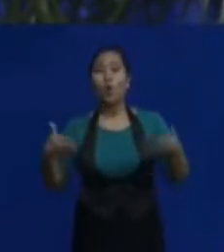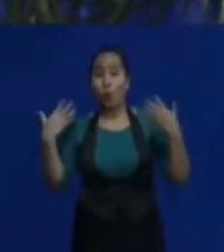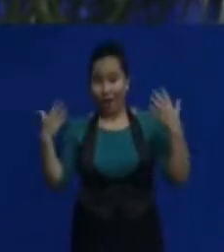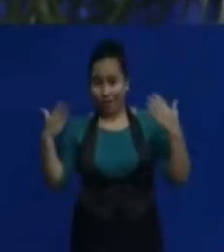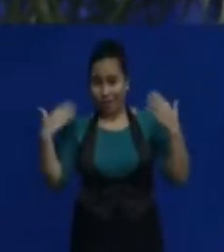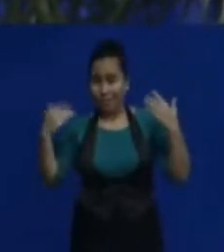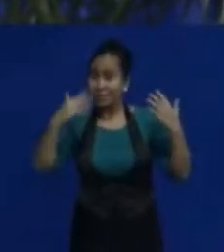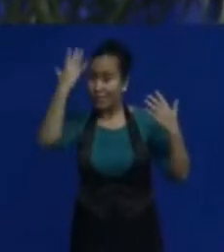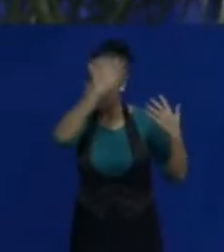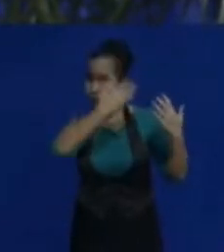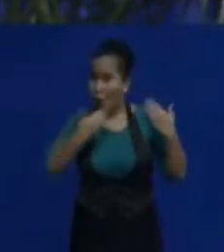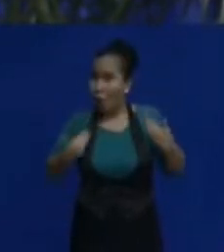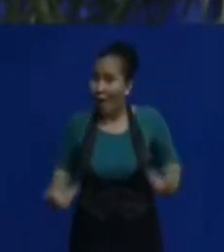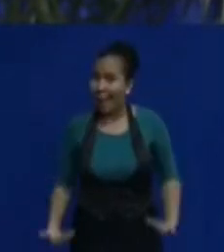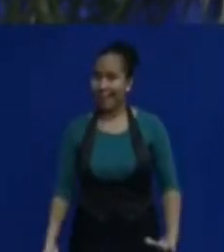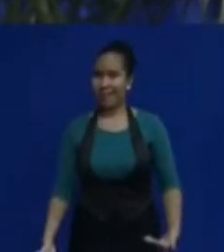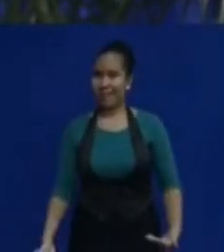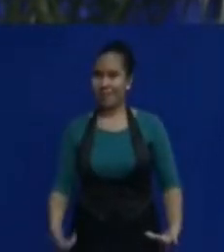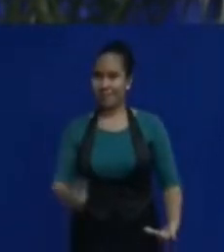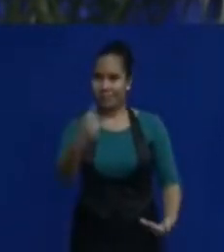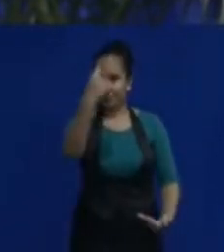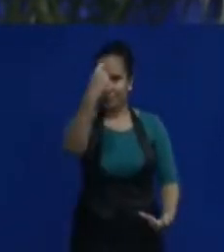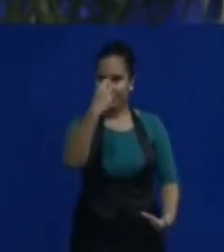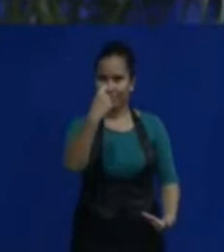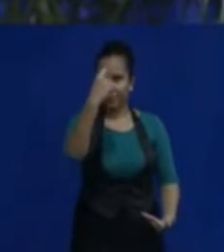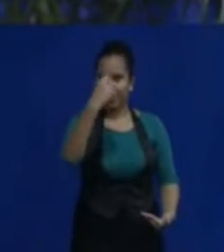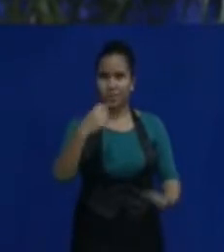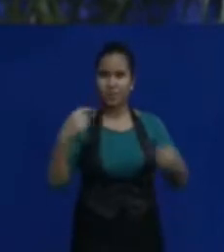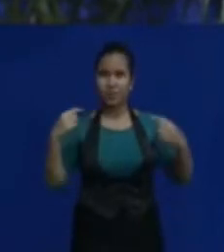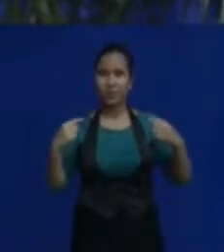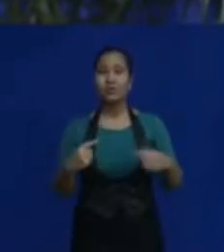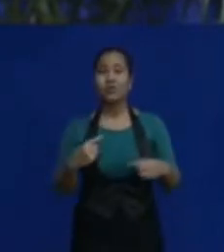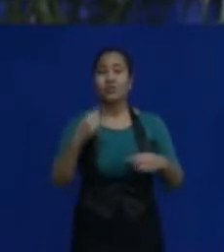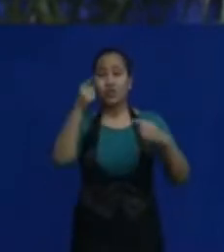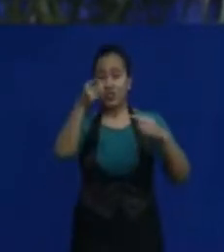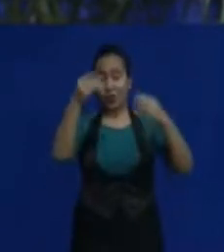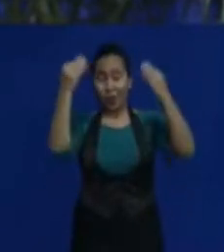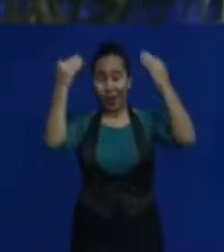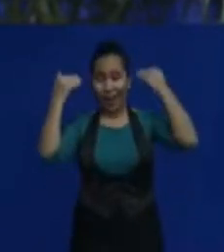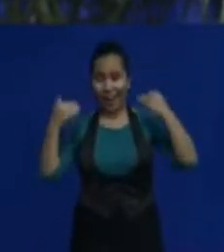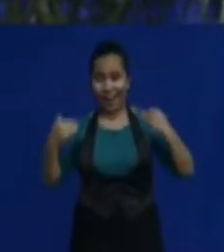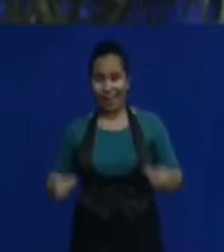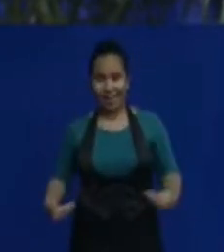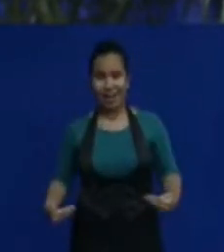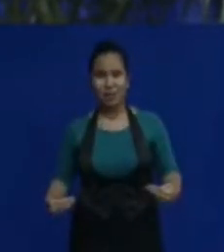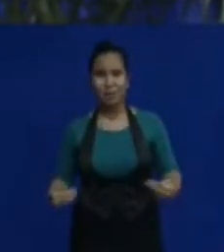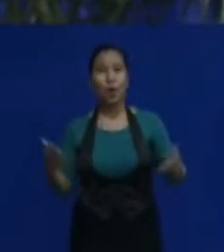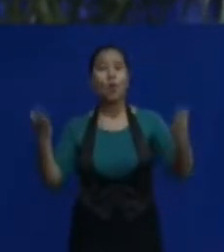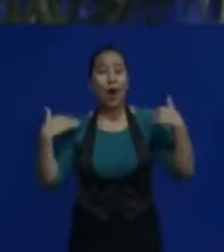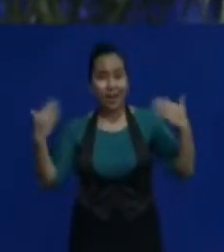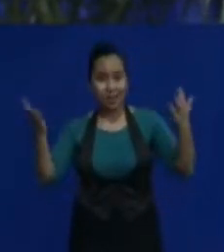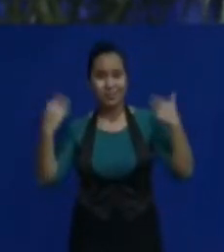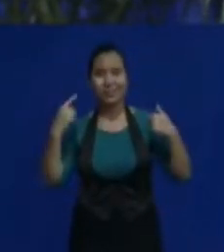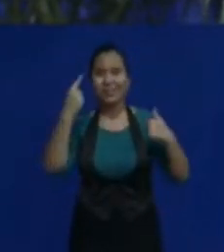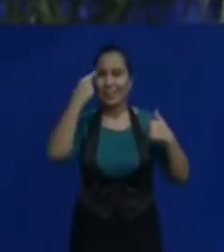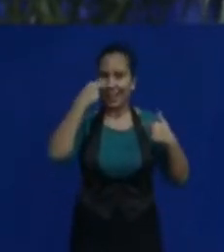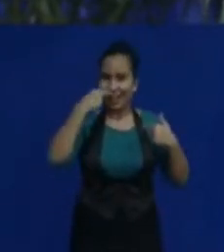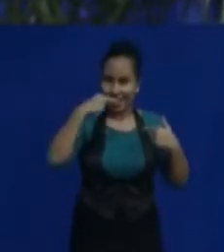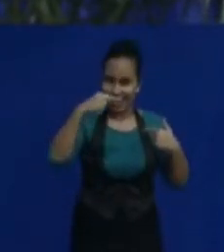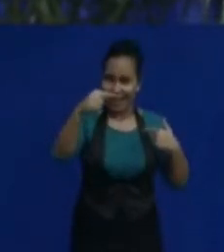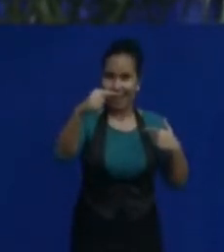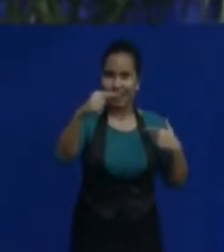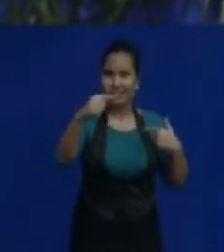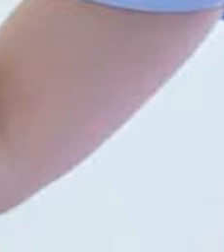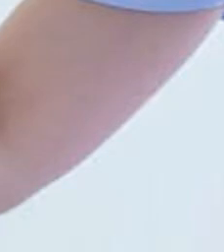naar jouw lichaam. Alleen gaan dingen van jouw lichaam naar die temperatuur gunn. Dus het doet niets met jouw